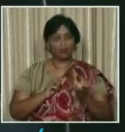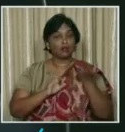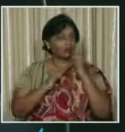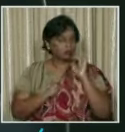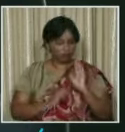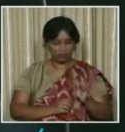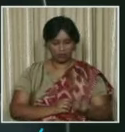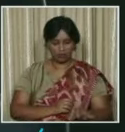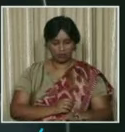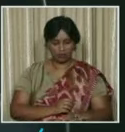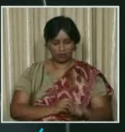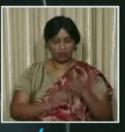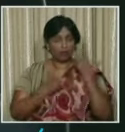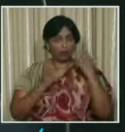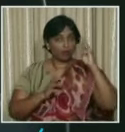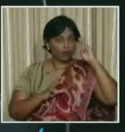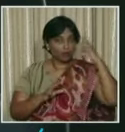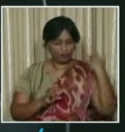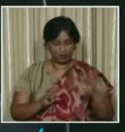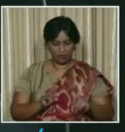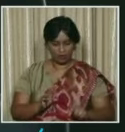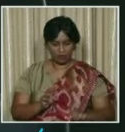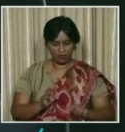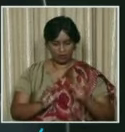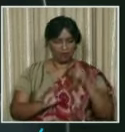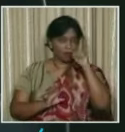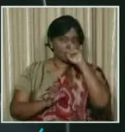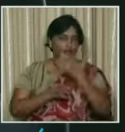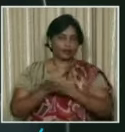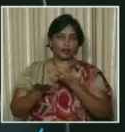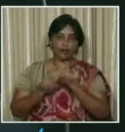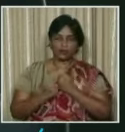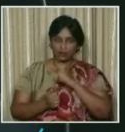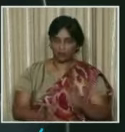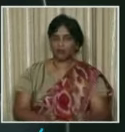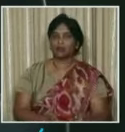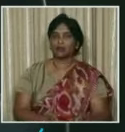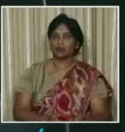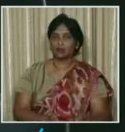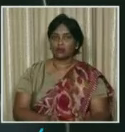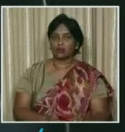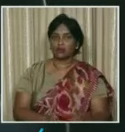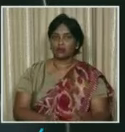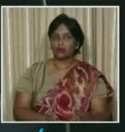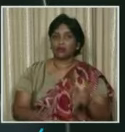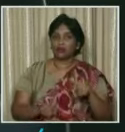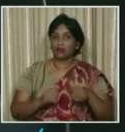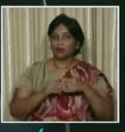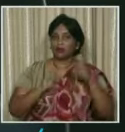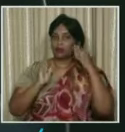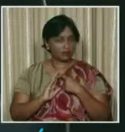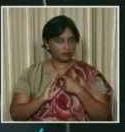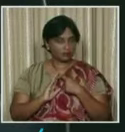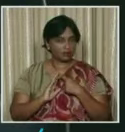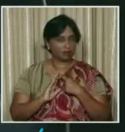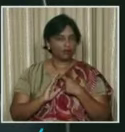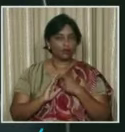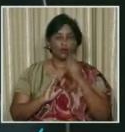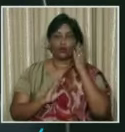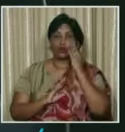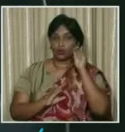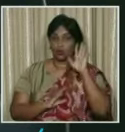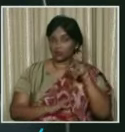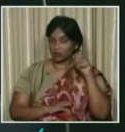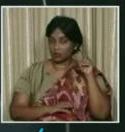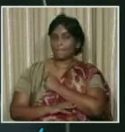කරලා කියලා රොන්දු වෙලා මාසෙකින් වාර්තාවක් ලබා ගන්නවයි කියලා පොරොන්දු වෙලා අද වෙනකන් ඒ පිළිබඳව කිසිම විමර්ශනයක් නැහැ. රුසියාවේ